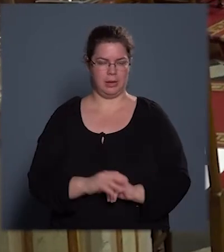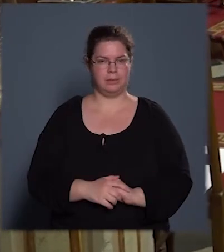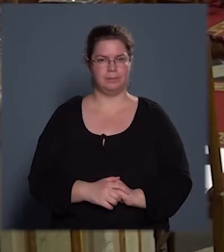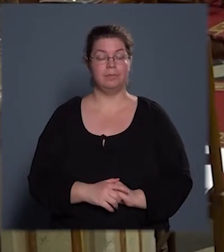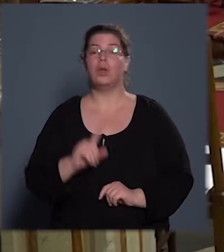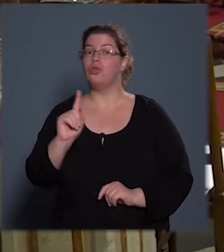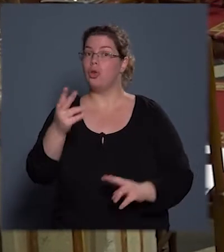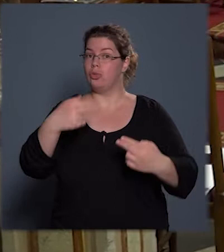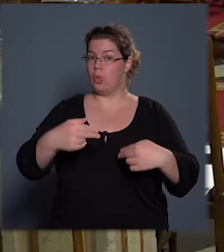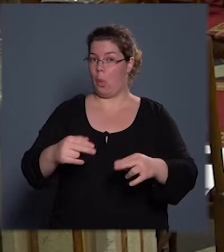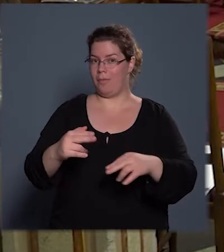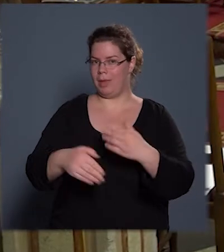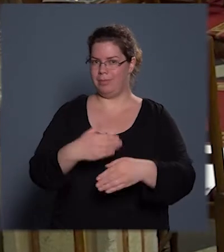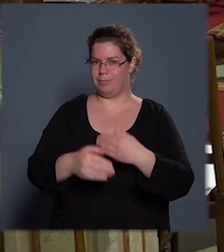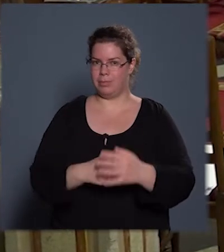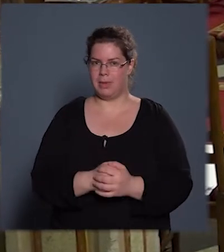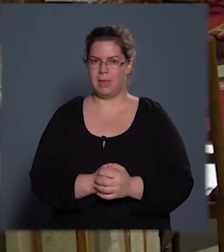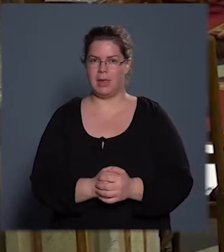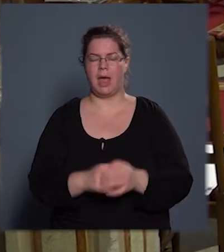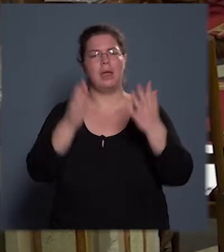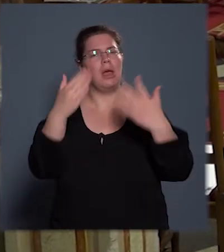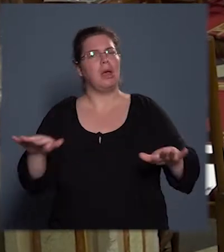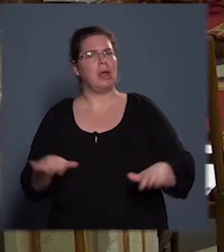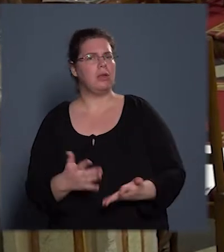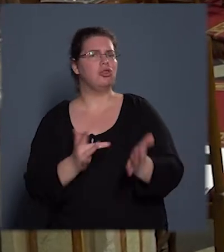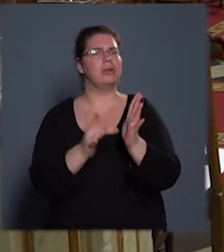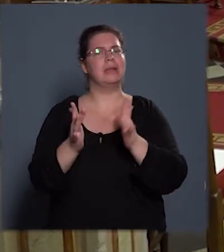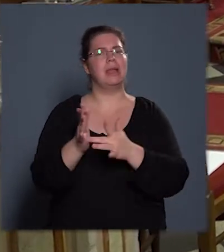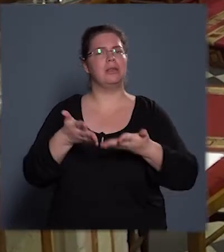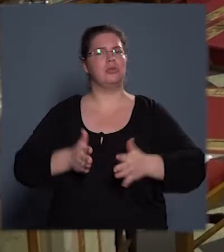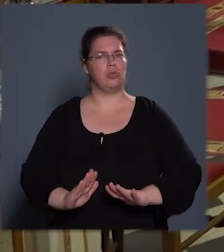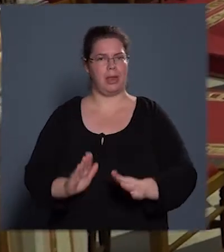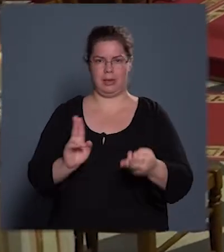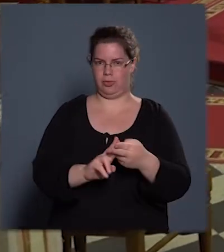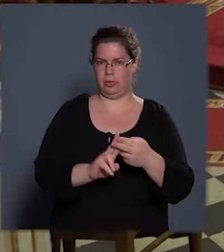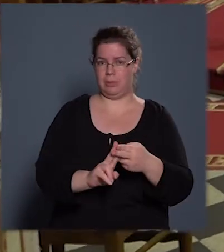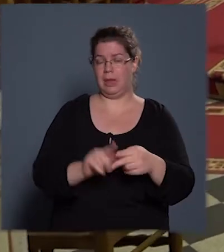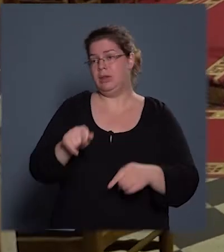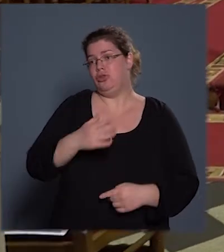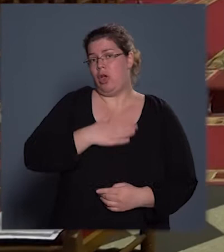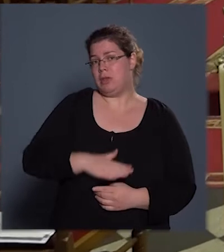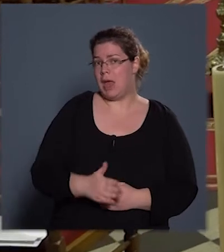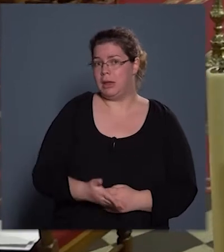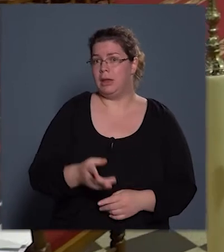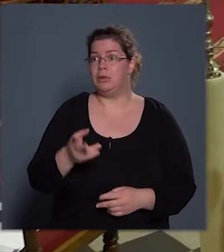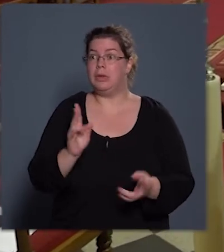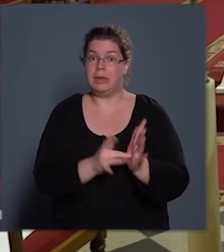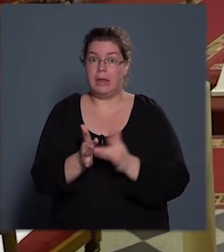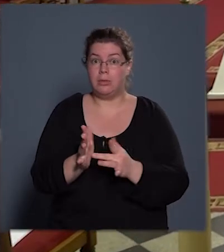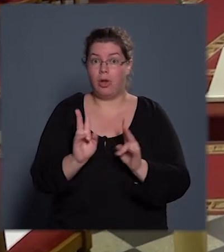Sőt, tovább megyek, karácsonykor ugye Jézus születését ünnepeljük, és azt szeretnénk, hogyha Jézus, aki megszületett